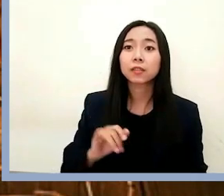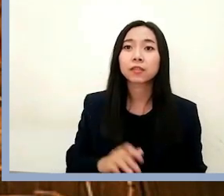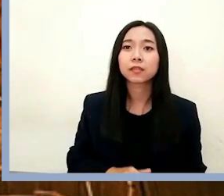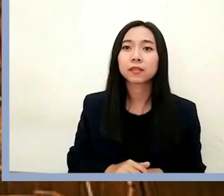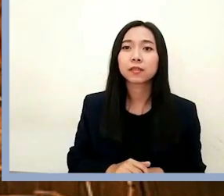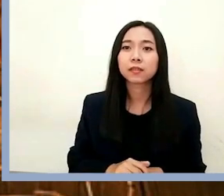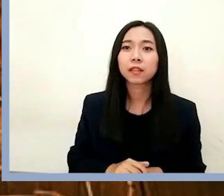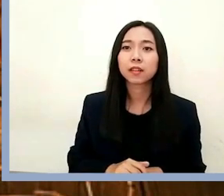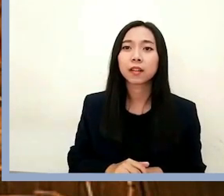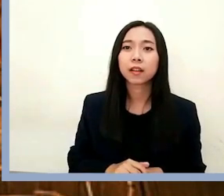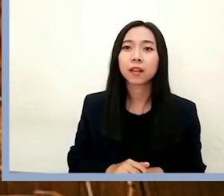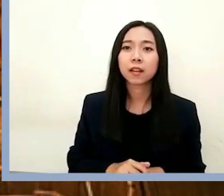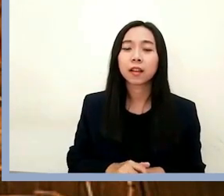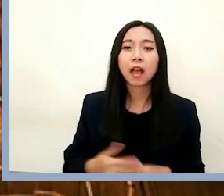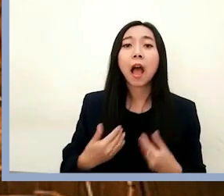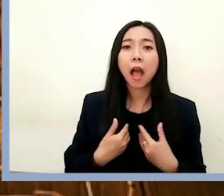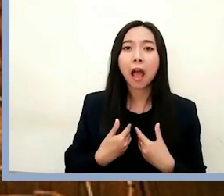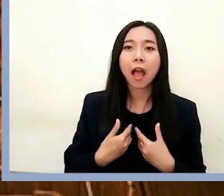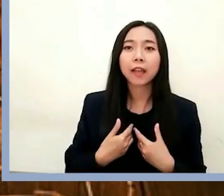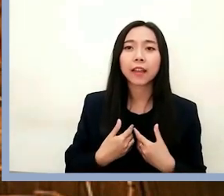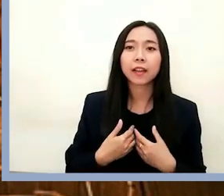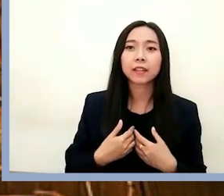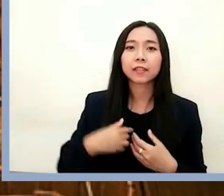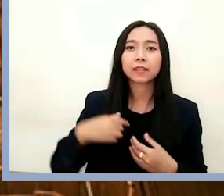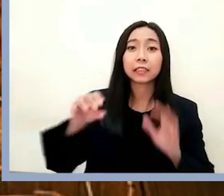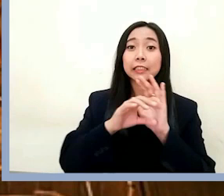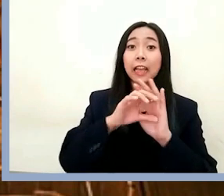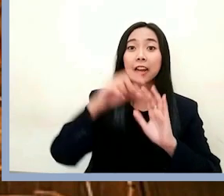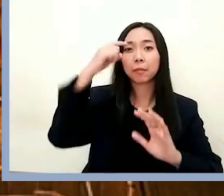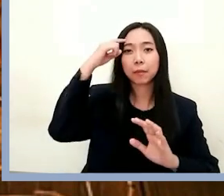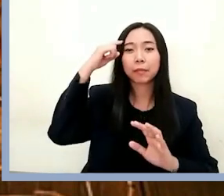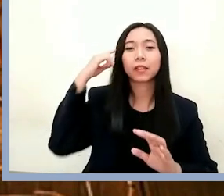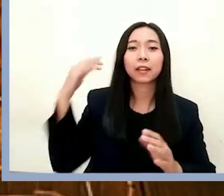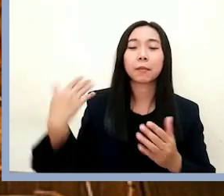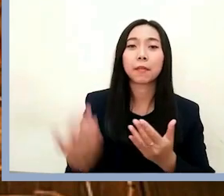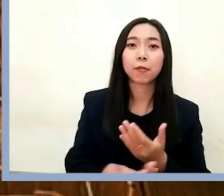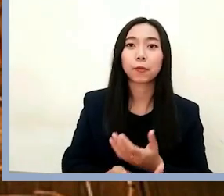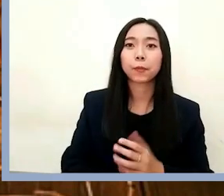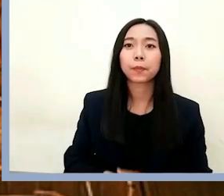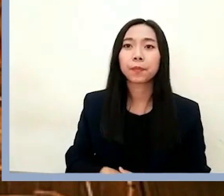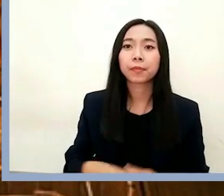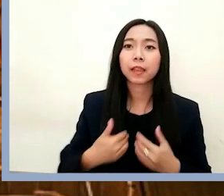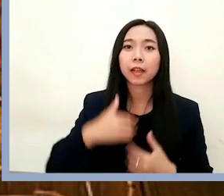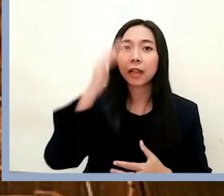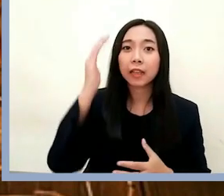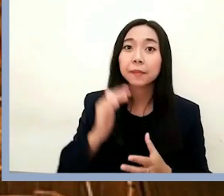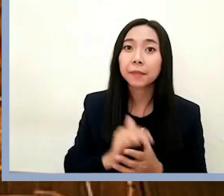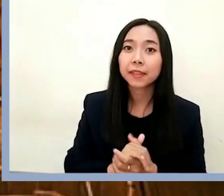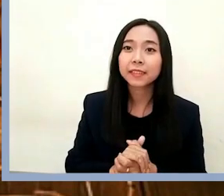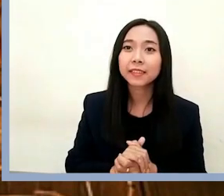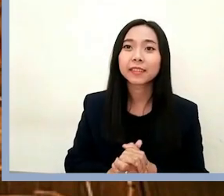dan menemukan perspektif yang baru dalam memahami iman dan kerohaniannya